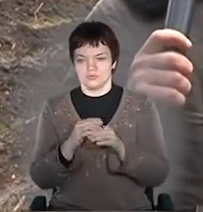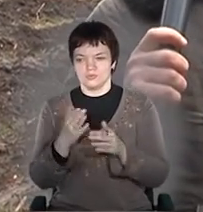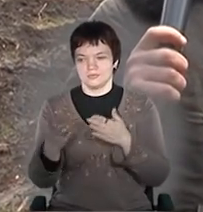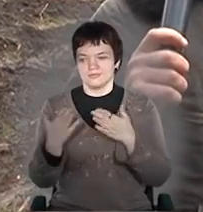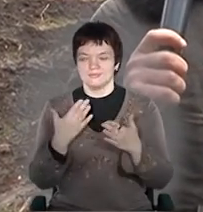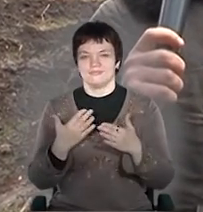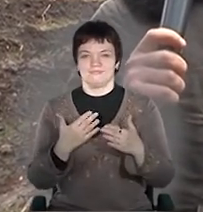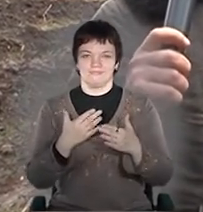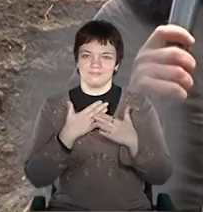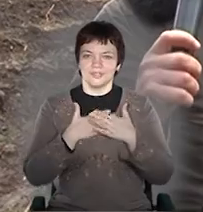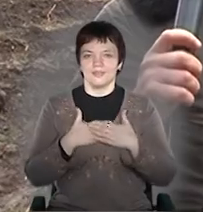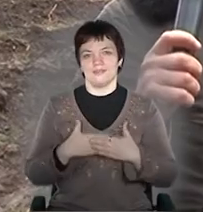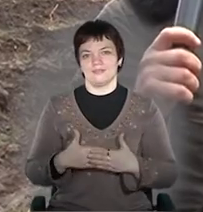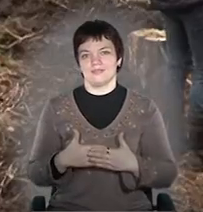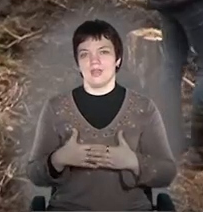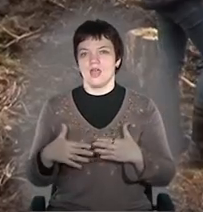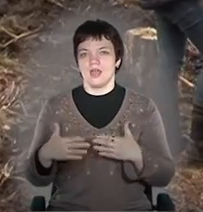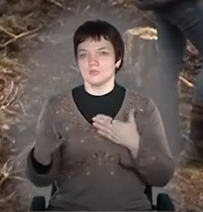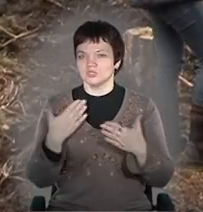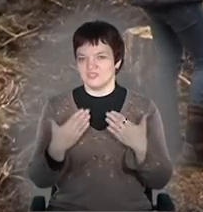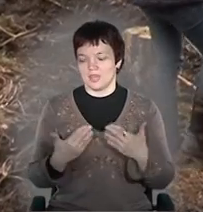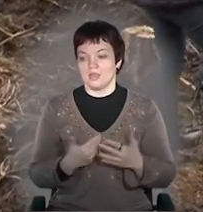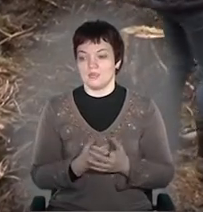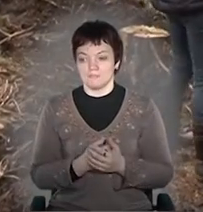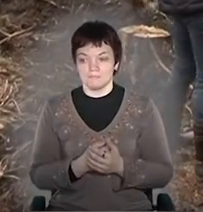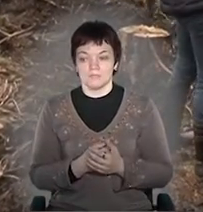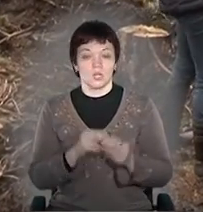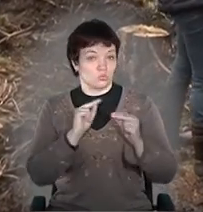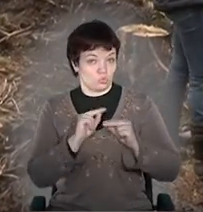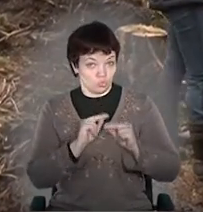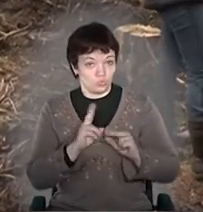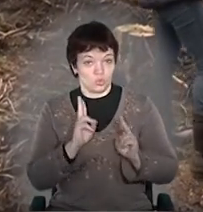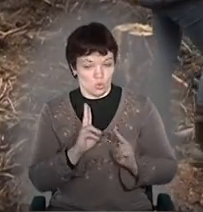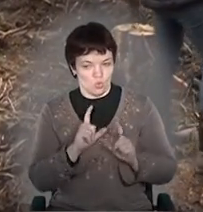здесь собрались, как говорится, в труде, чтобы,